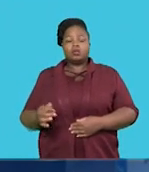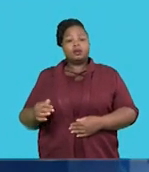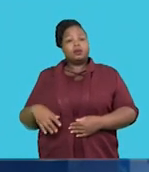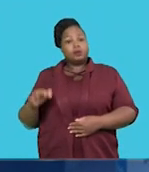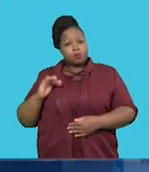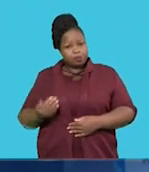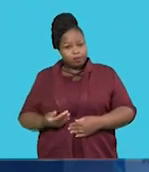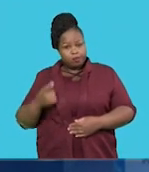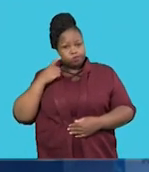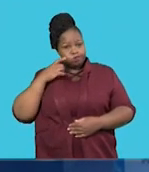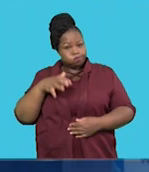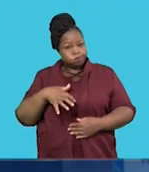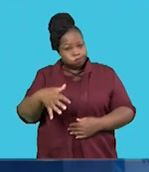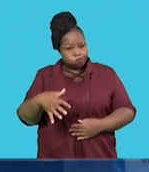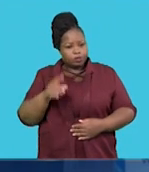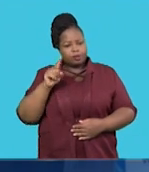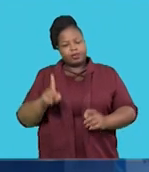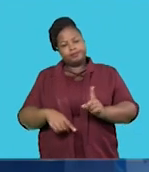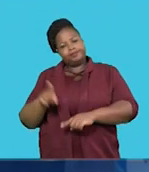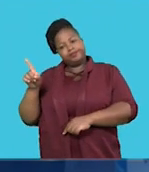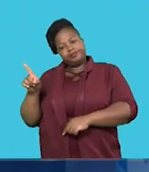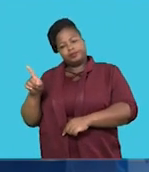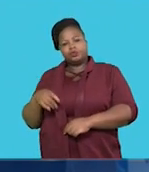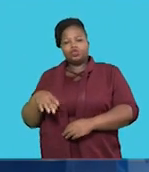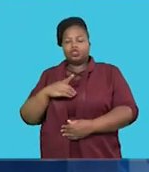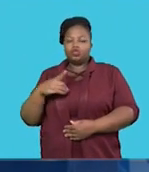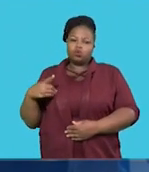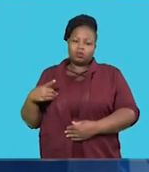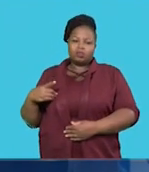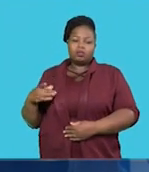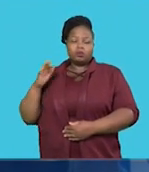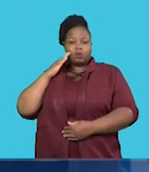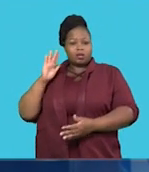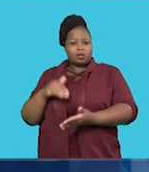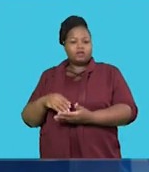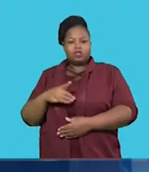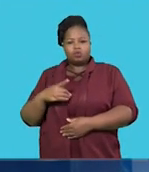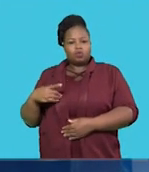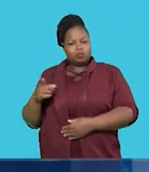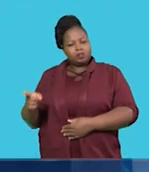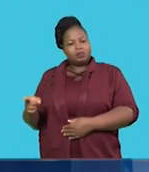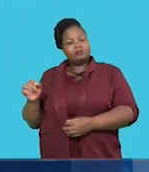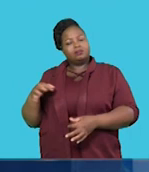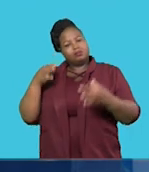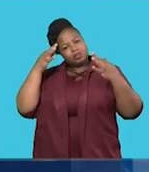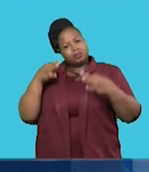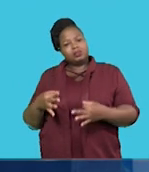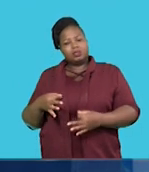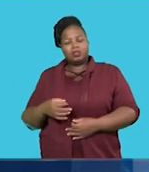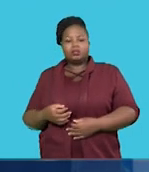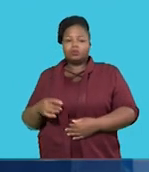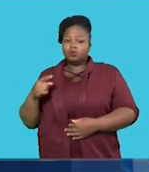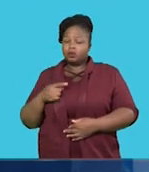ukuthi ukhulelwe ahambiswe kudokotela. Mayifika kudokotela, udokotela wuyo ozosho.